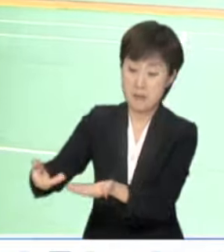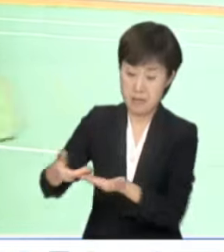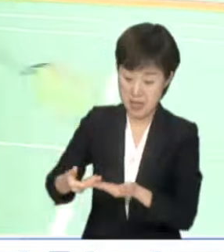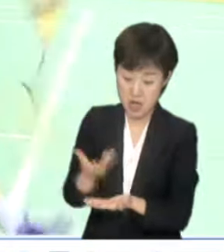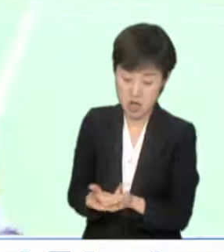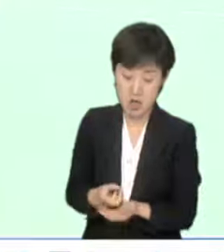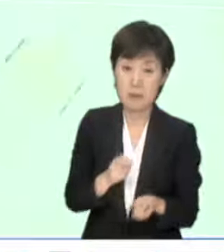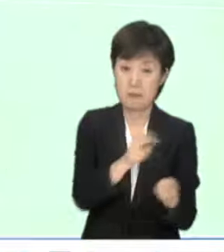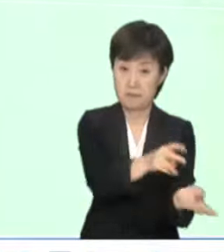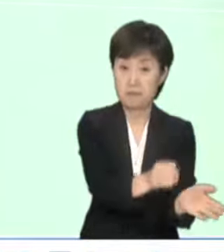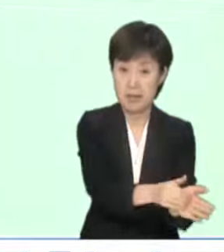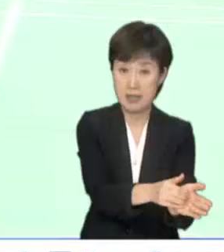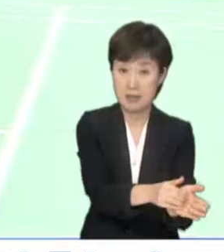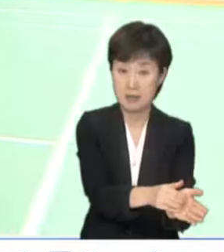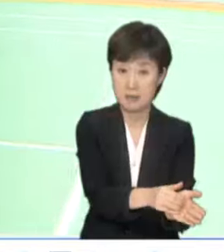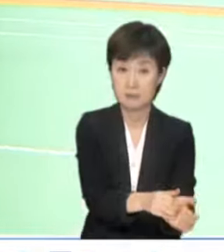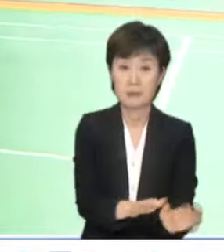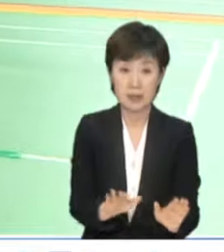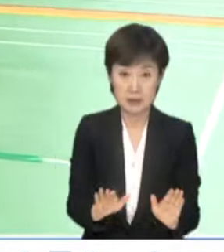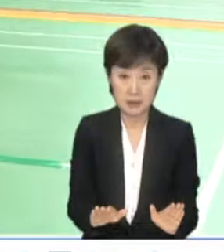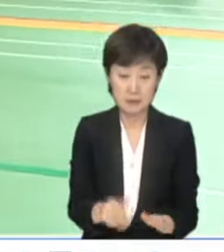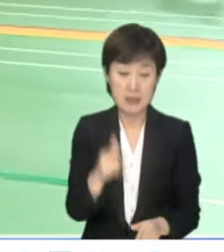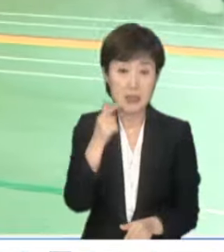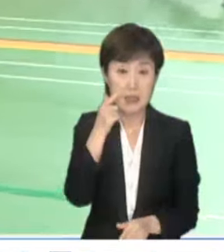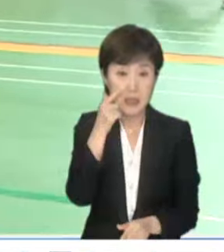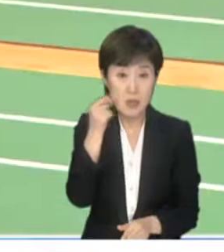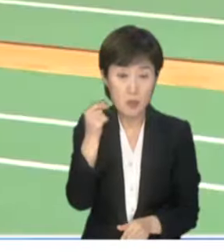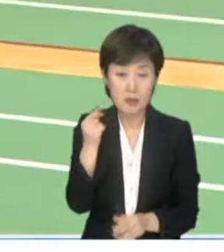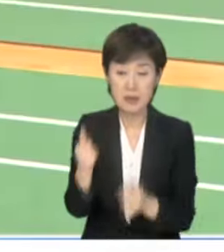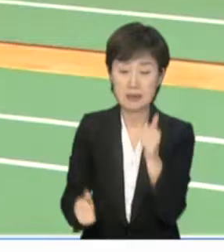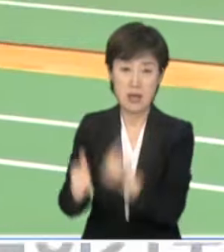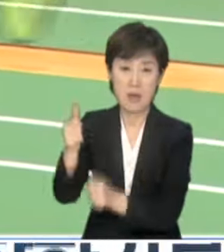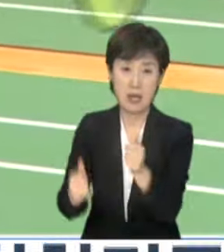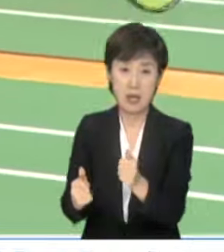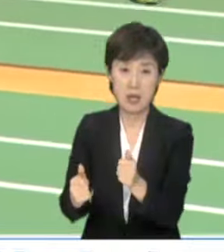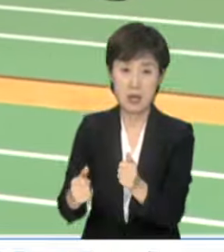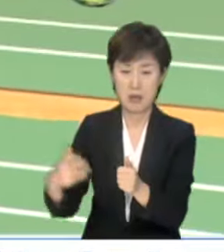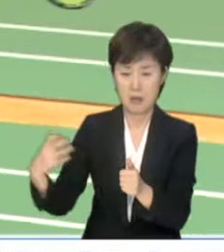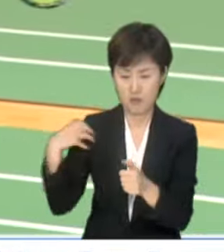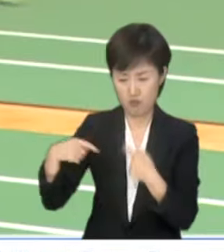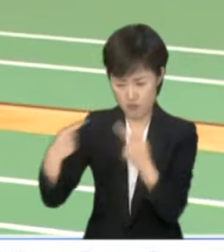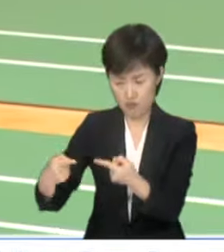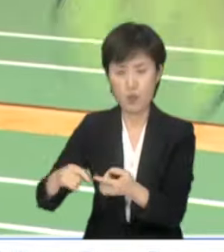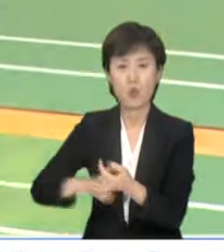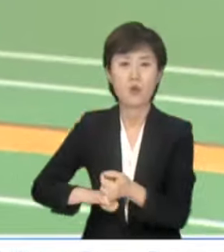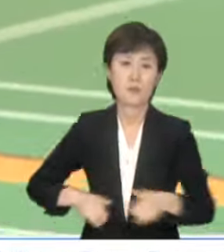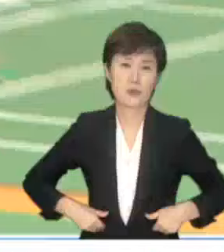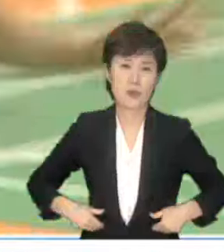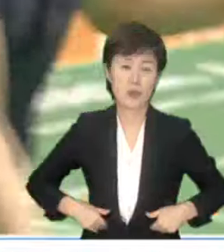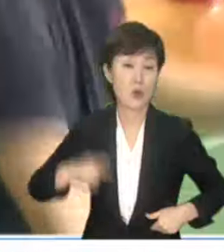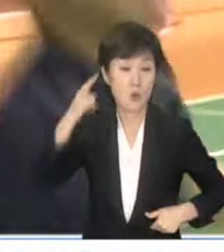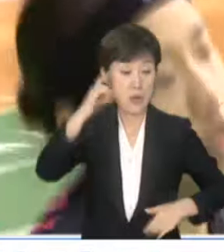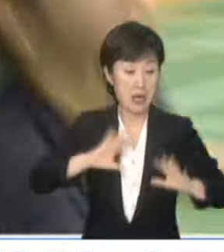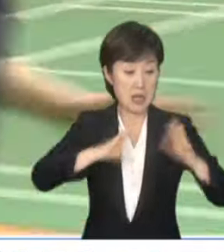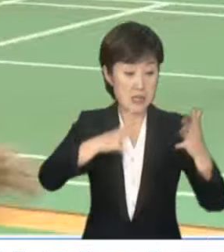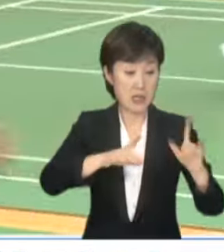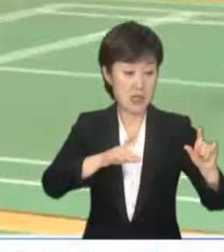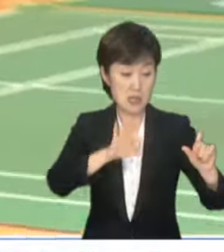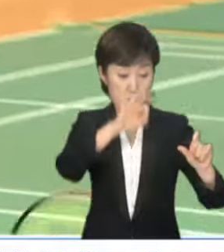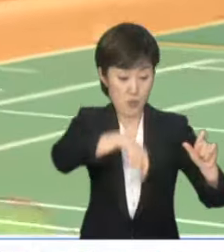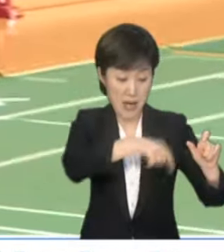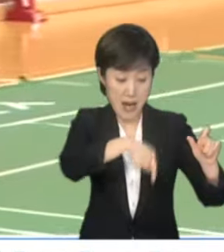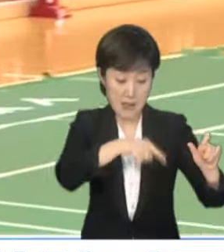진단서를 제출했다는 건데 이게 지금 일본 오픈 같은 경우는 사실 의무적으로 참석해야 되는 대회거든요. 세계 랭킹 15위